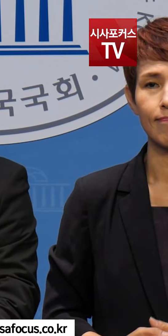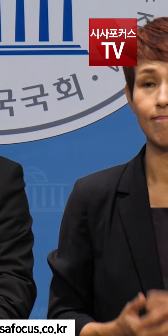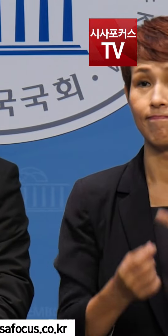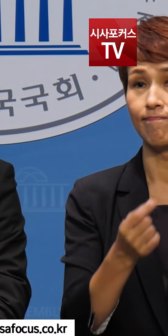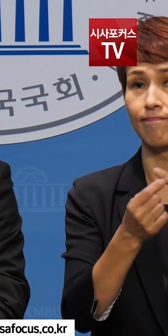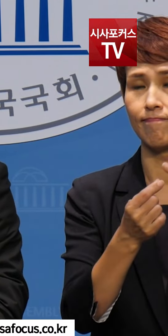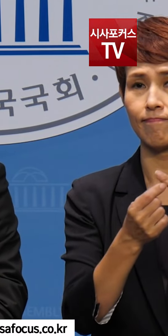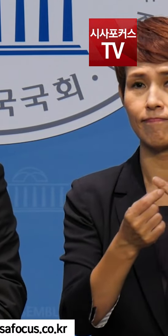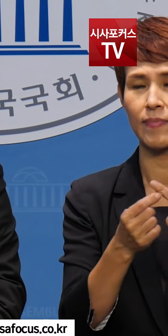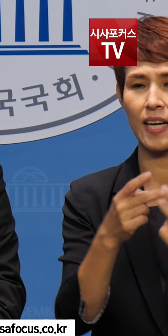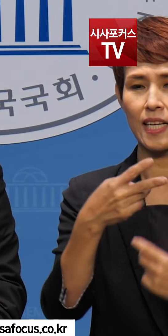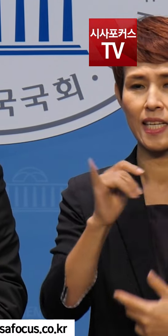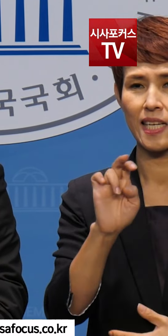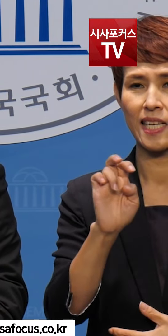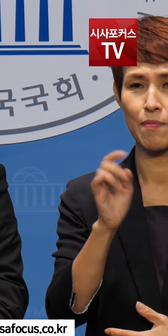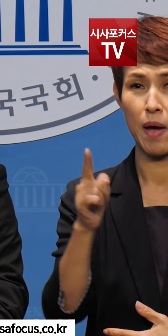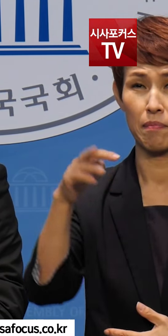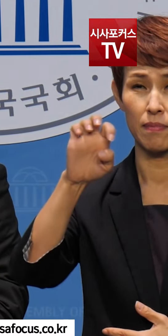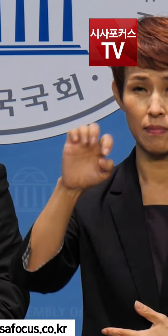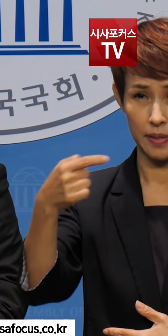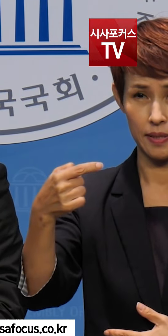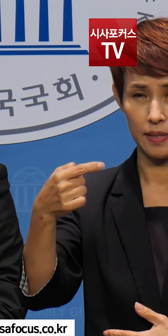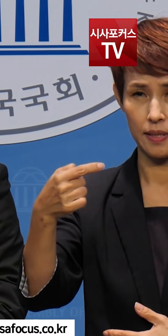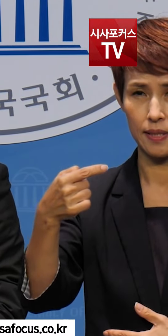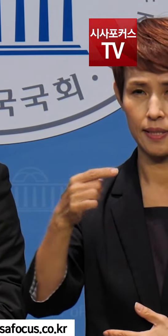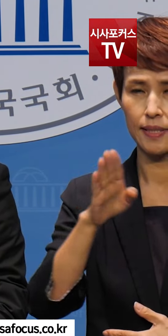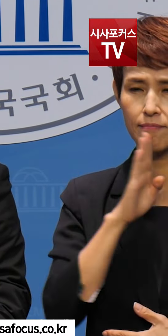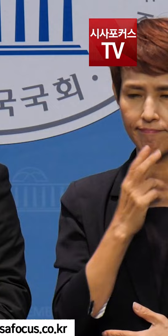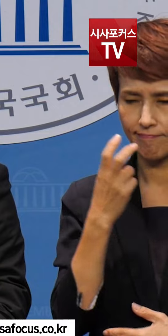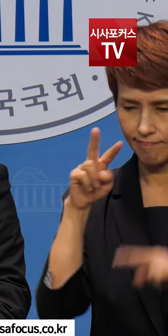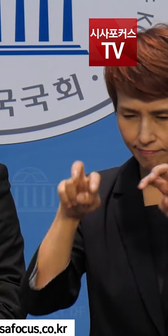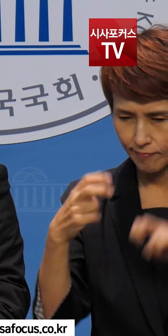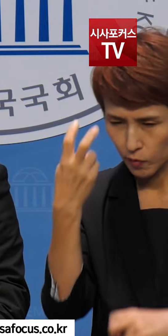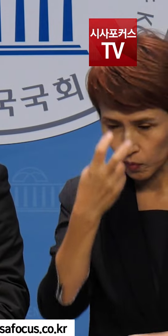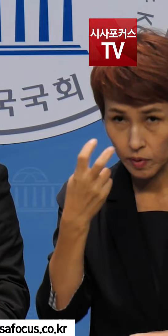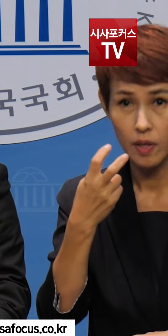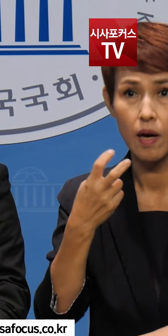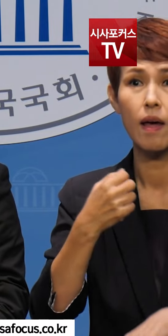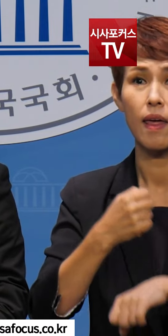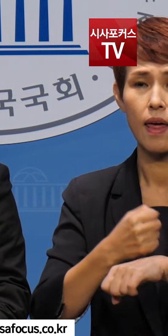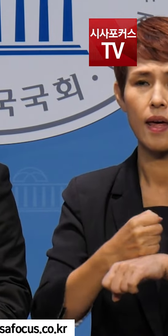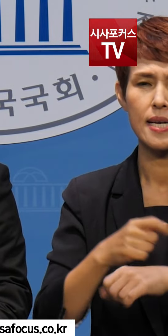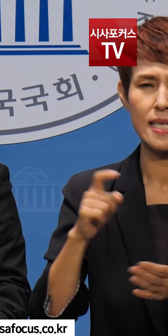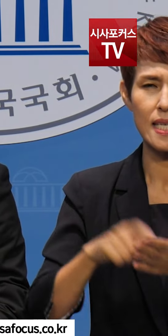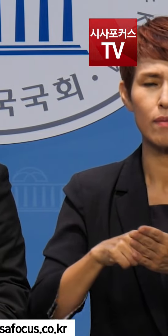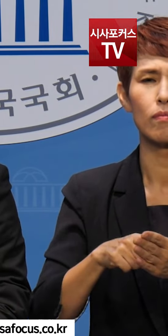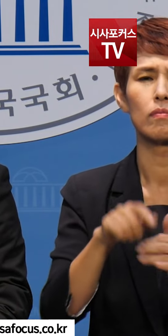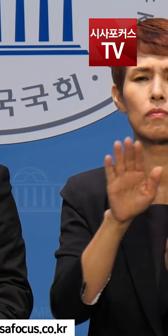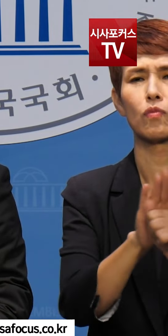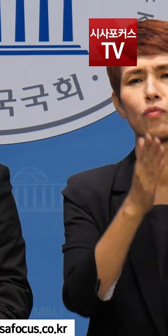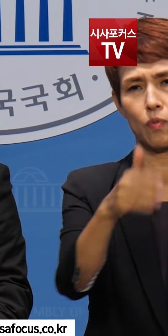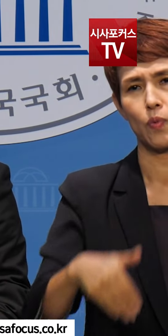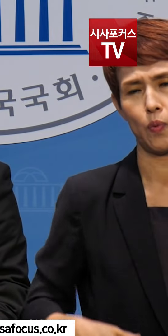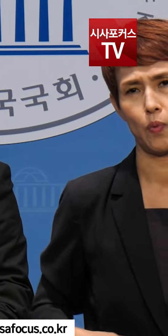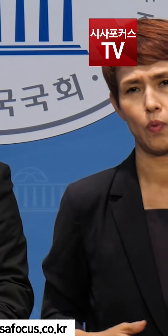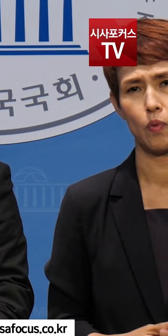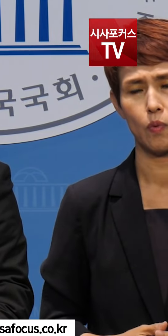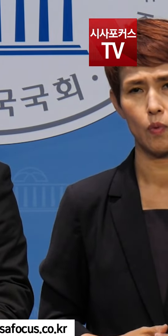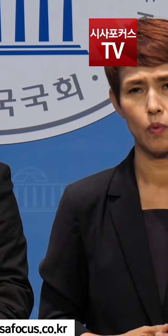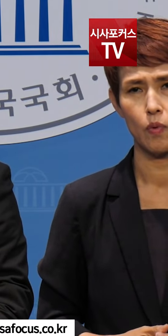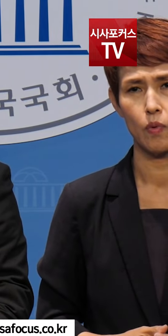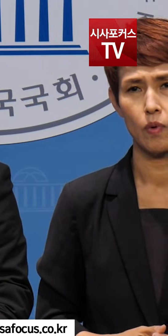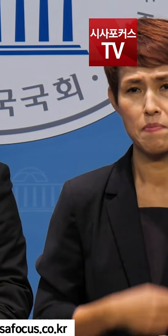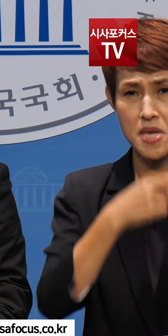7. TMF 피해자 실태 조사 및 긴급 구제로 추가 연쇄 피해를 막아야 합니다.